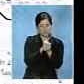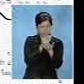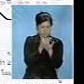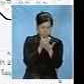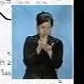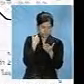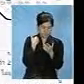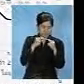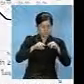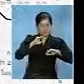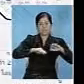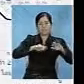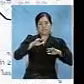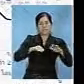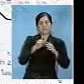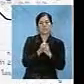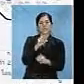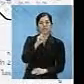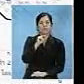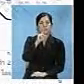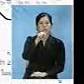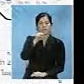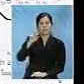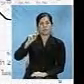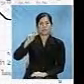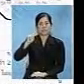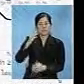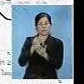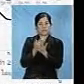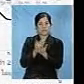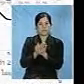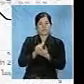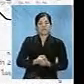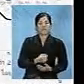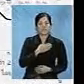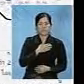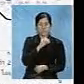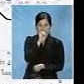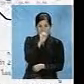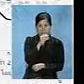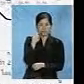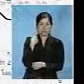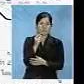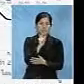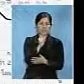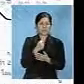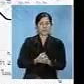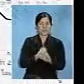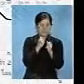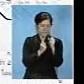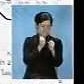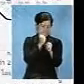อยู่ในระดับประมาณ 31-32 บาทและผมเองได้เคยแสดงความเห็นด้วยความกังวลไว้แล้วเมื่อปี